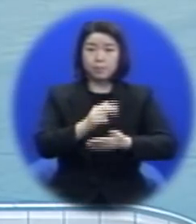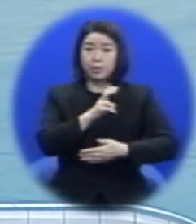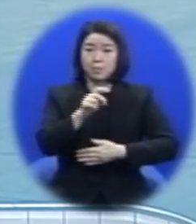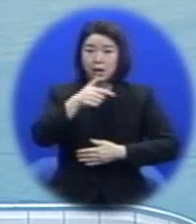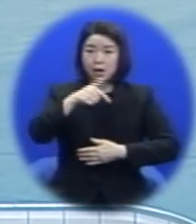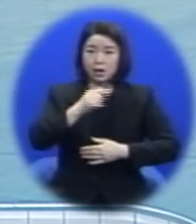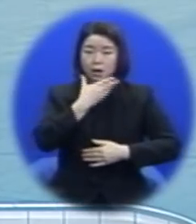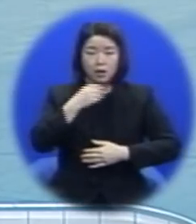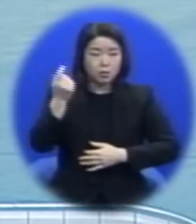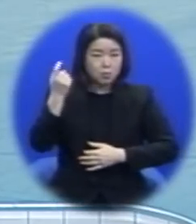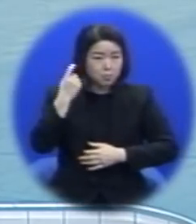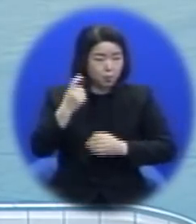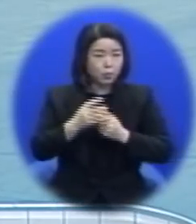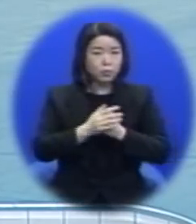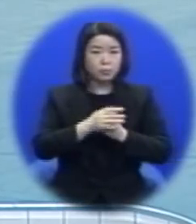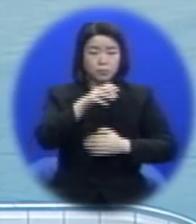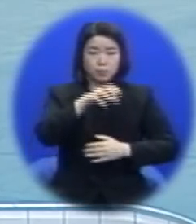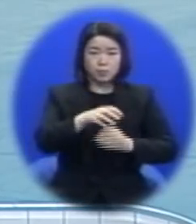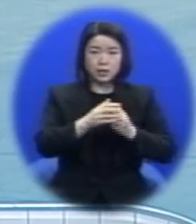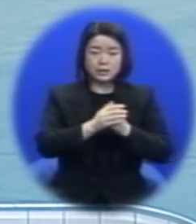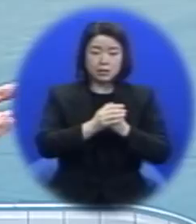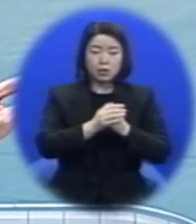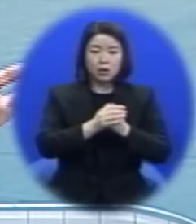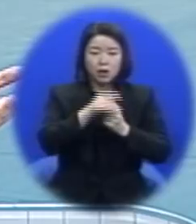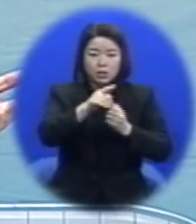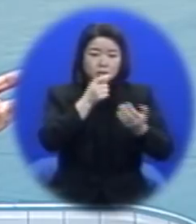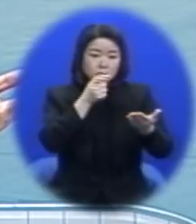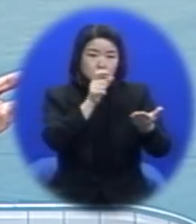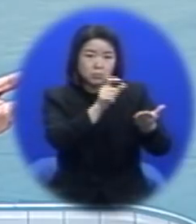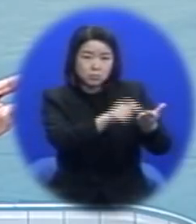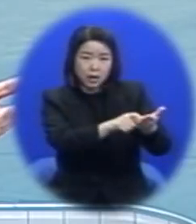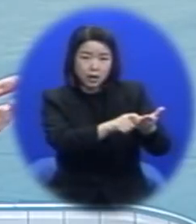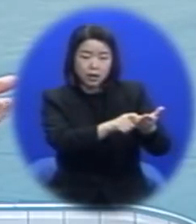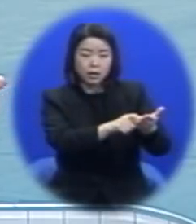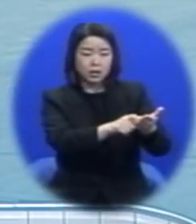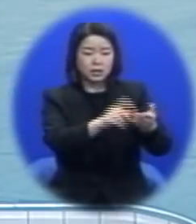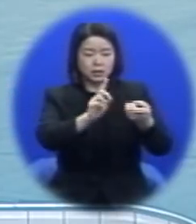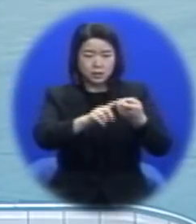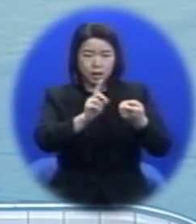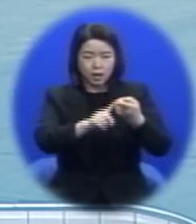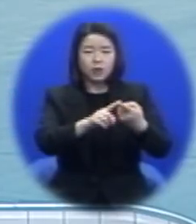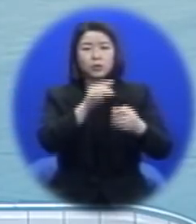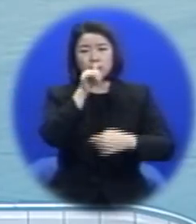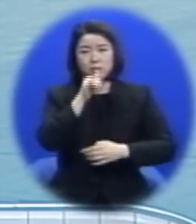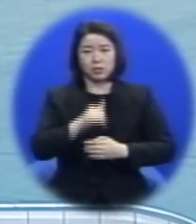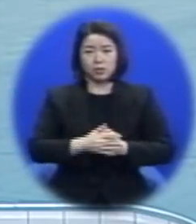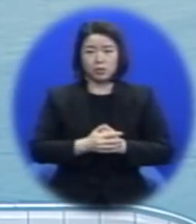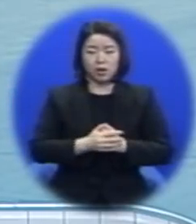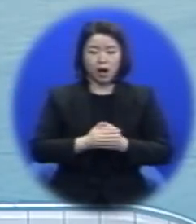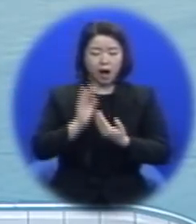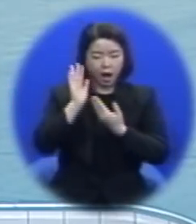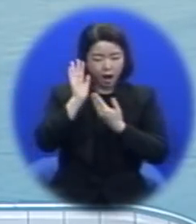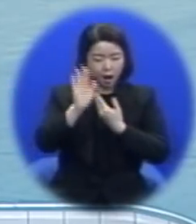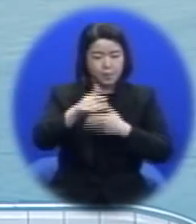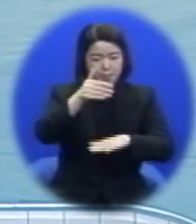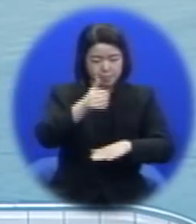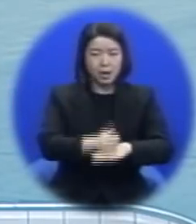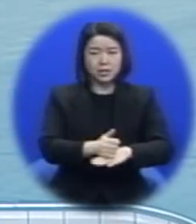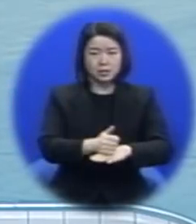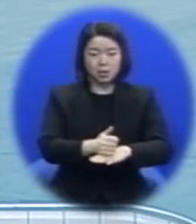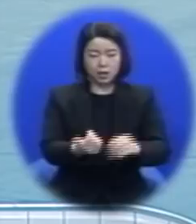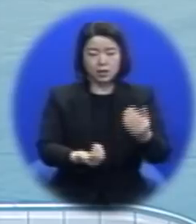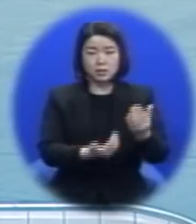13장 24절에서 26절까지 하신 말씀 그대로입니다. 이런 일이 이제 마지막에 벌어지게 될